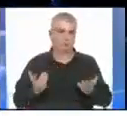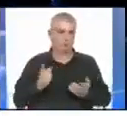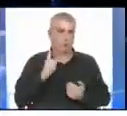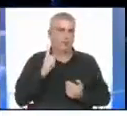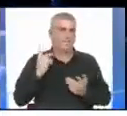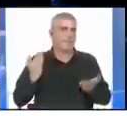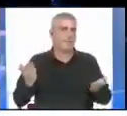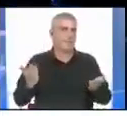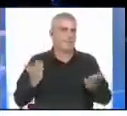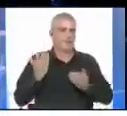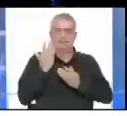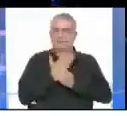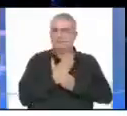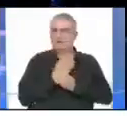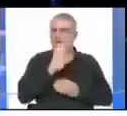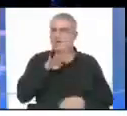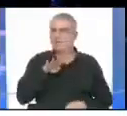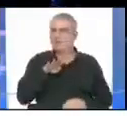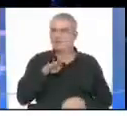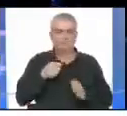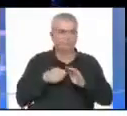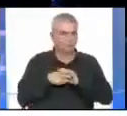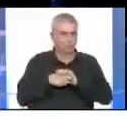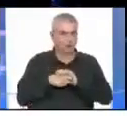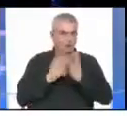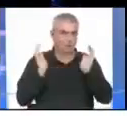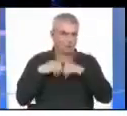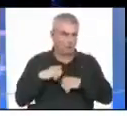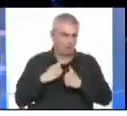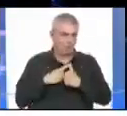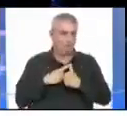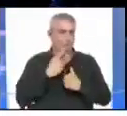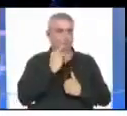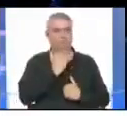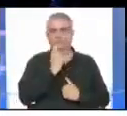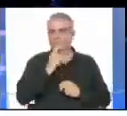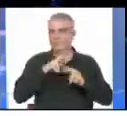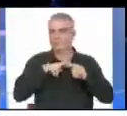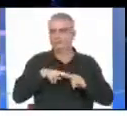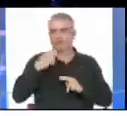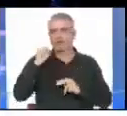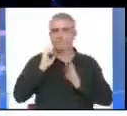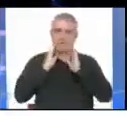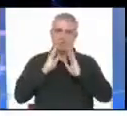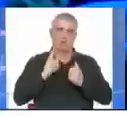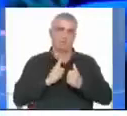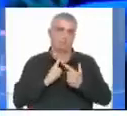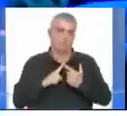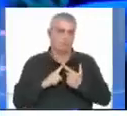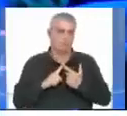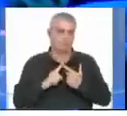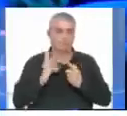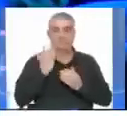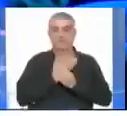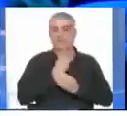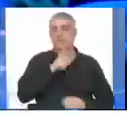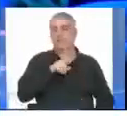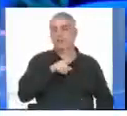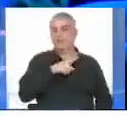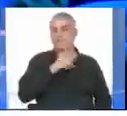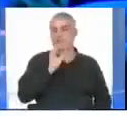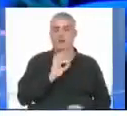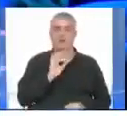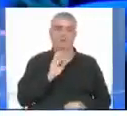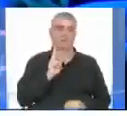אבל בתיק 4,000 השוחד קרס, אבל נשאר הפרת אמונים, ותיק 1,000